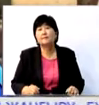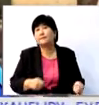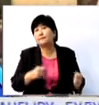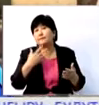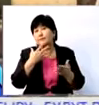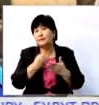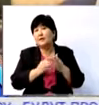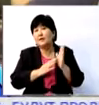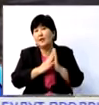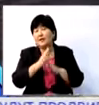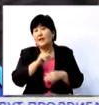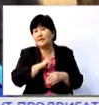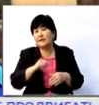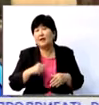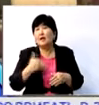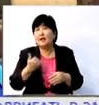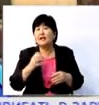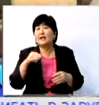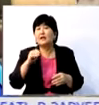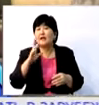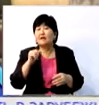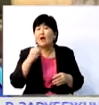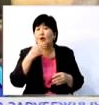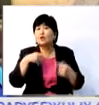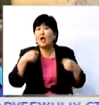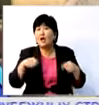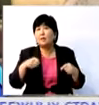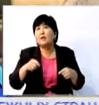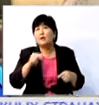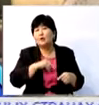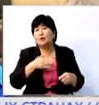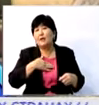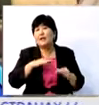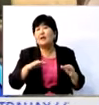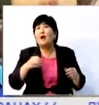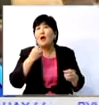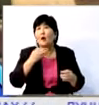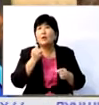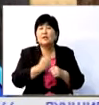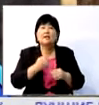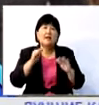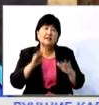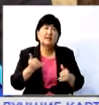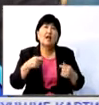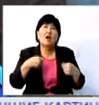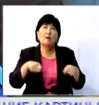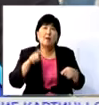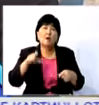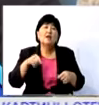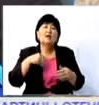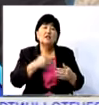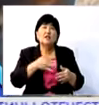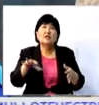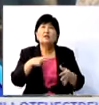Привезла свою продукцию, которую сама вырастила. Это тыквы. Хорошо продаются. Труд моих детей. Охотно делаю скидки для покупателей. Желаю всем